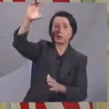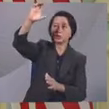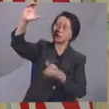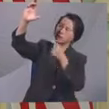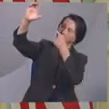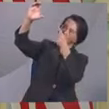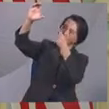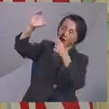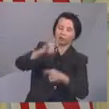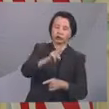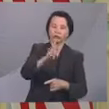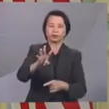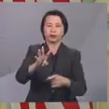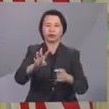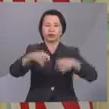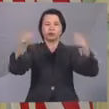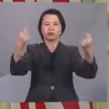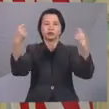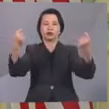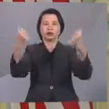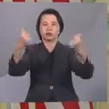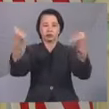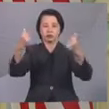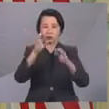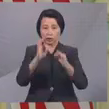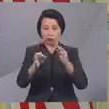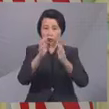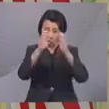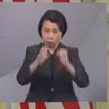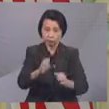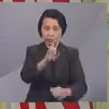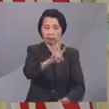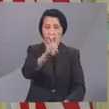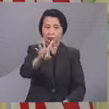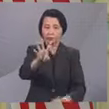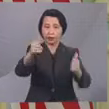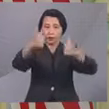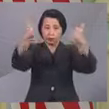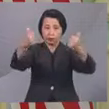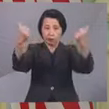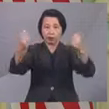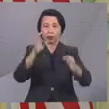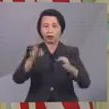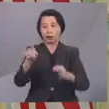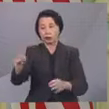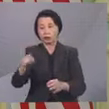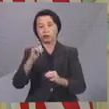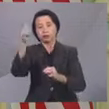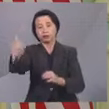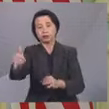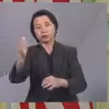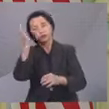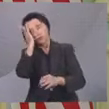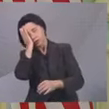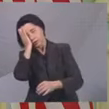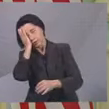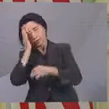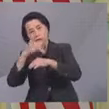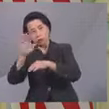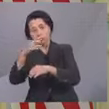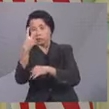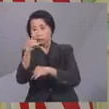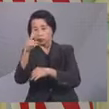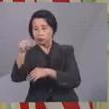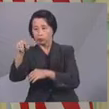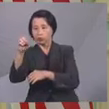23 bulan, 24 bulan kita raya. Kalau kita raya 24 bulan, kalau dia tidur di situ, lebih pukul 12 1